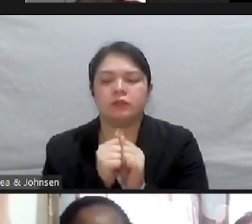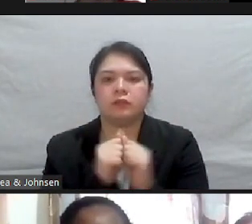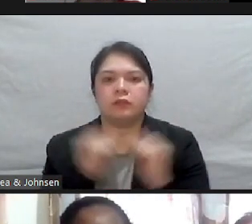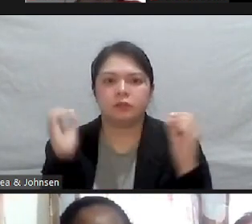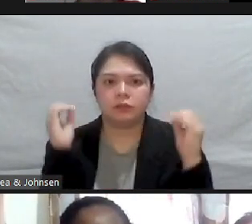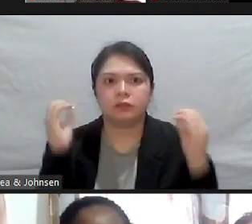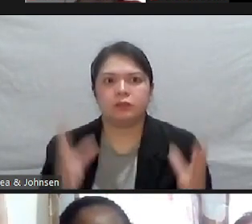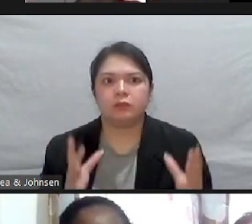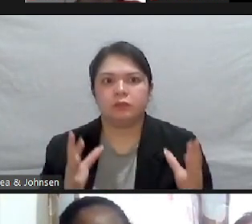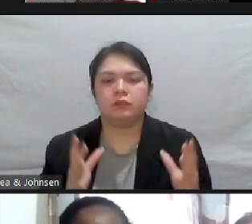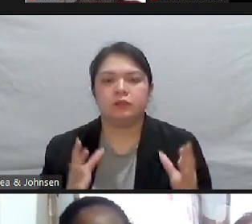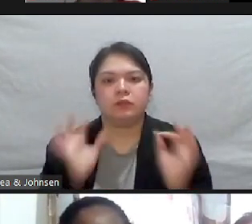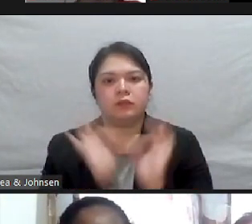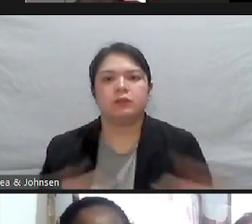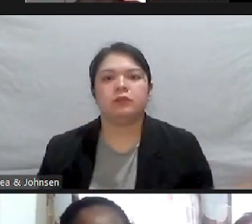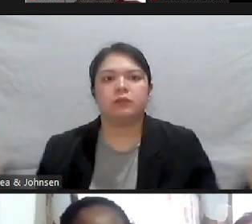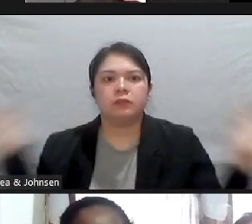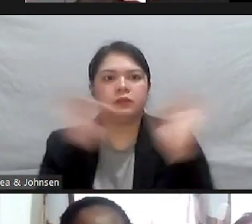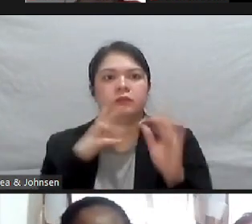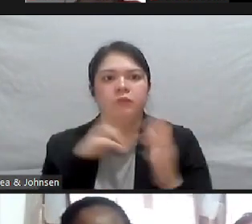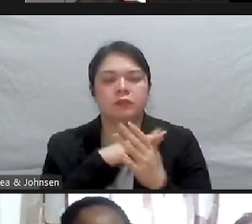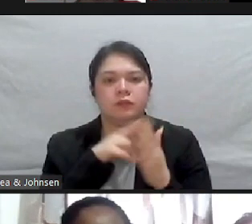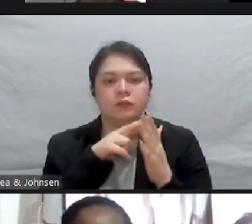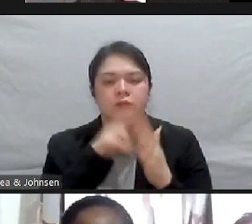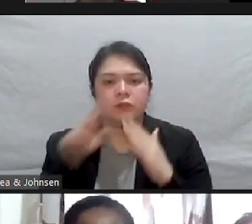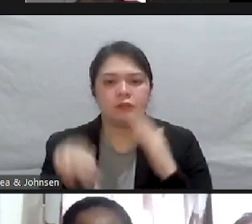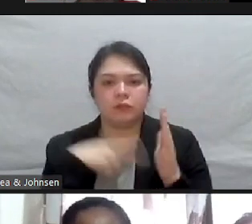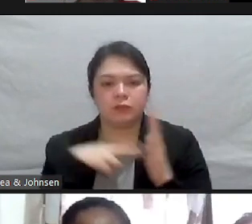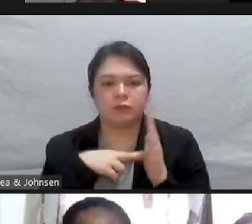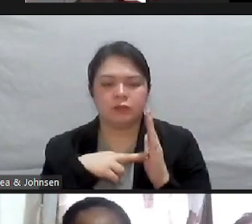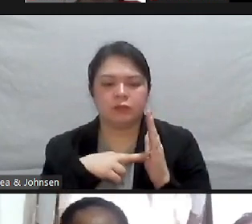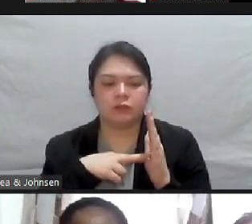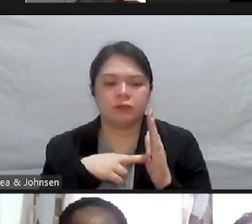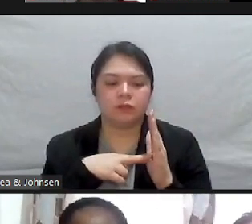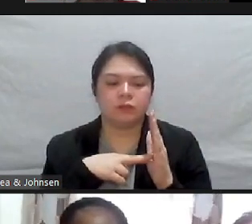mahalaga yung kanilang role, no, sa